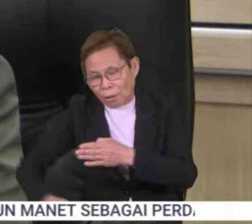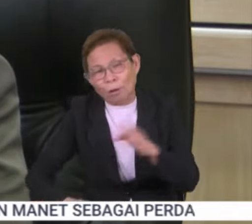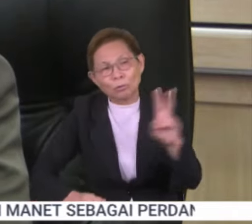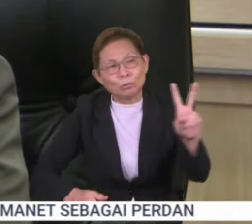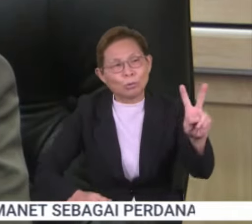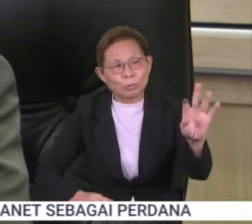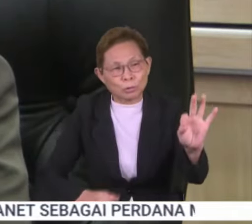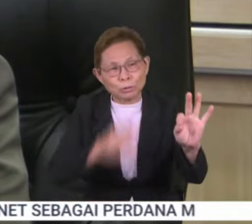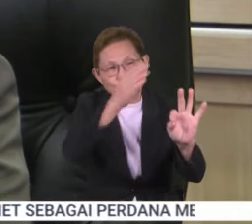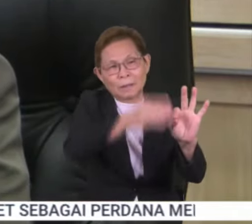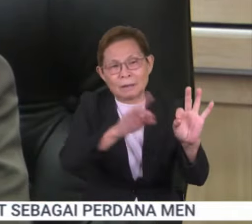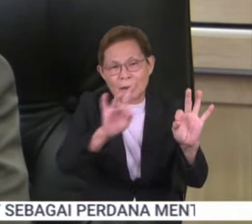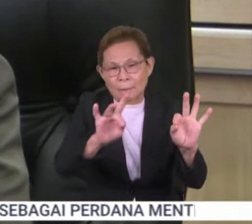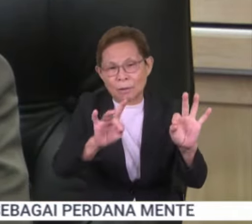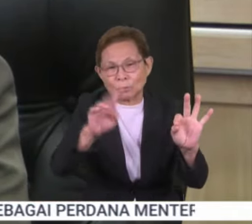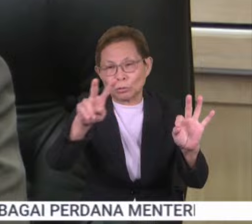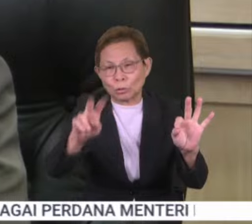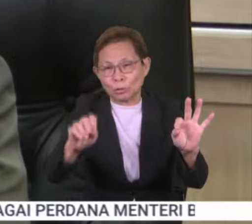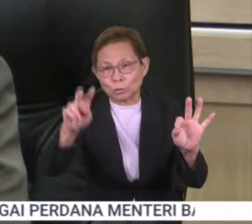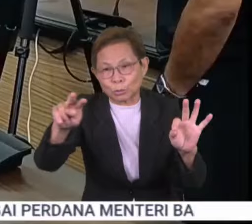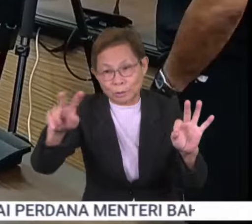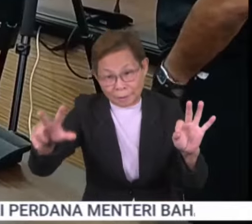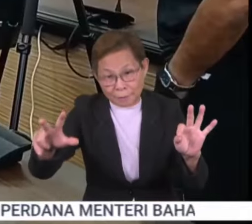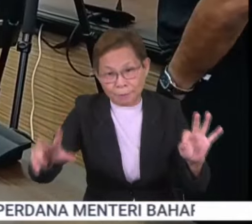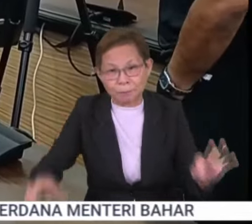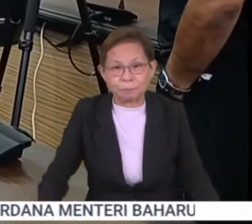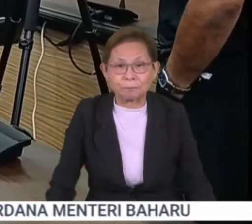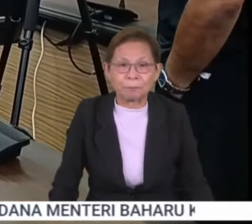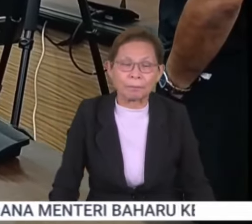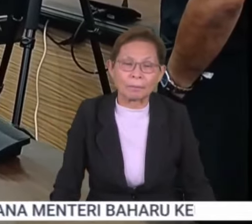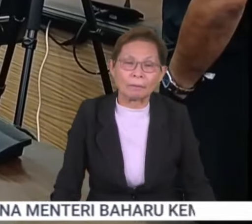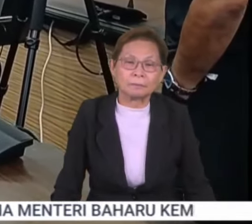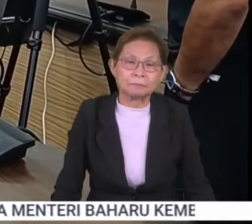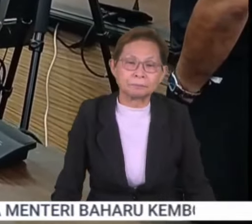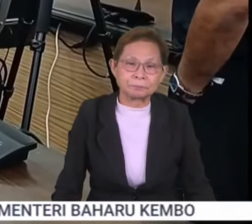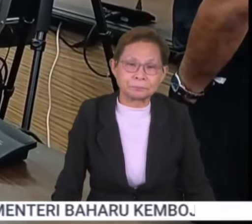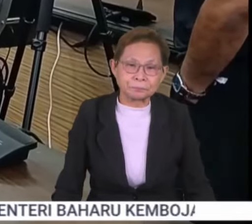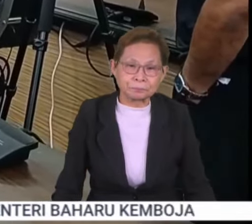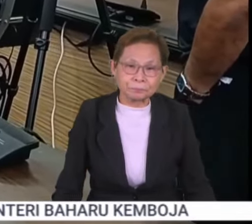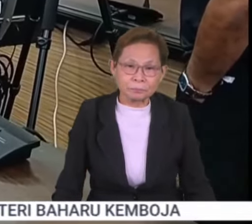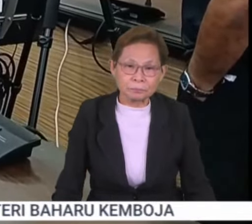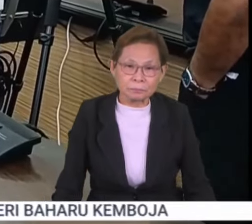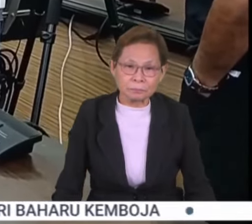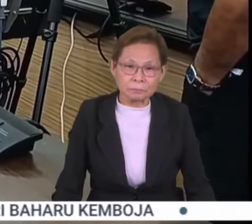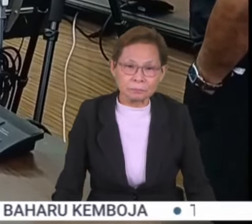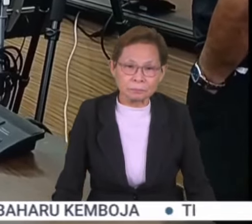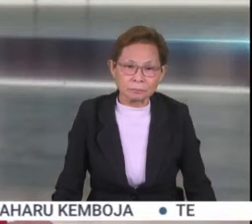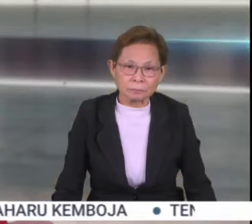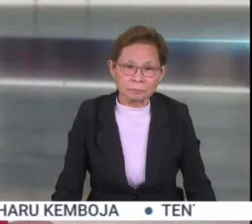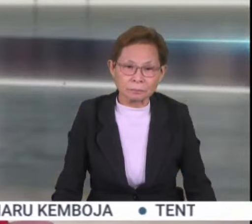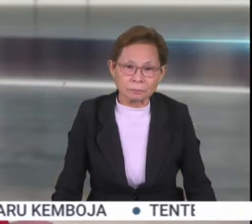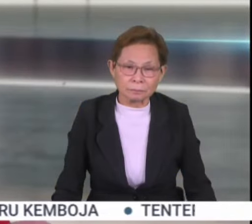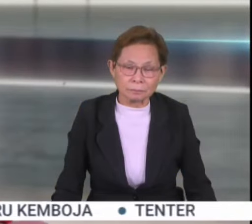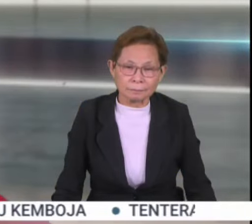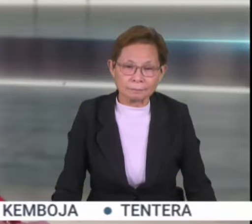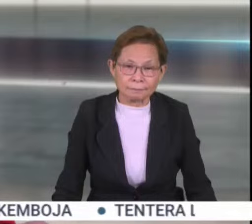pada 29 Oktober 2023 di depan di depan